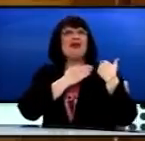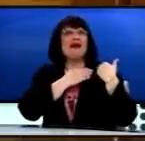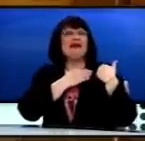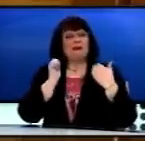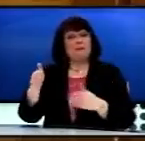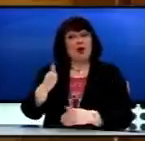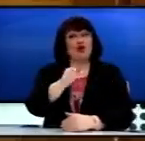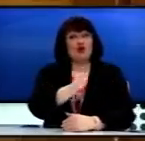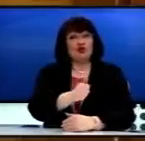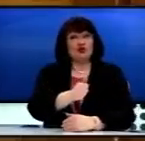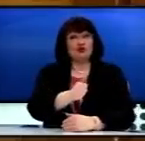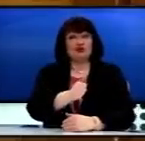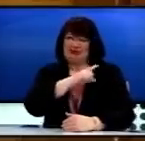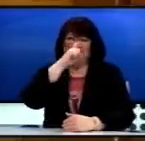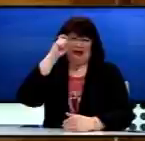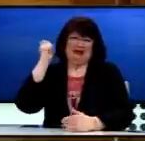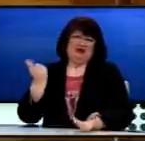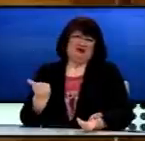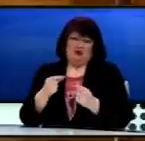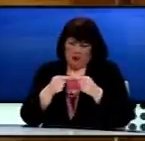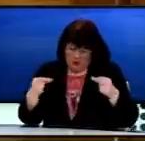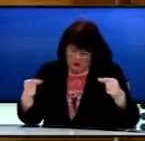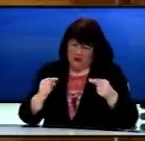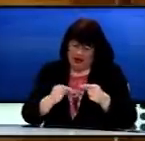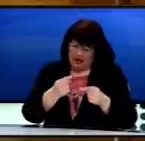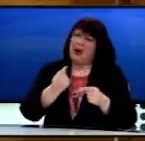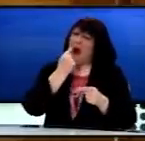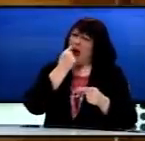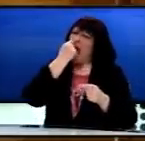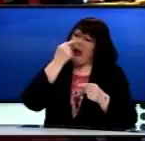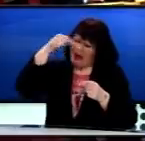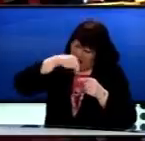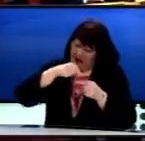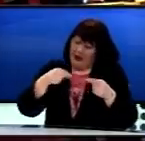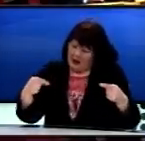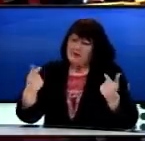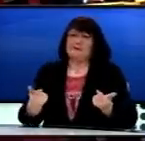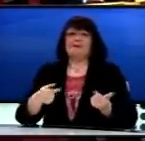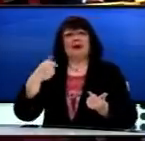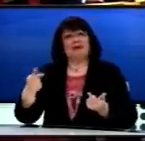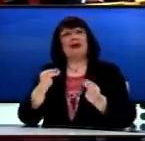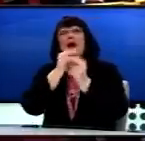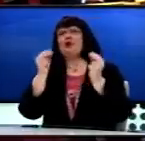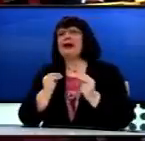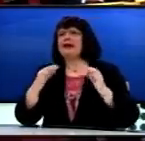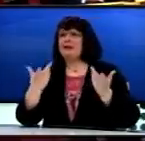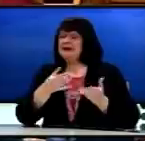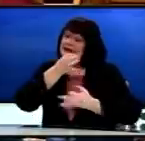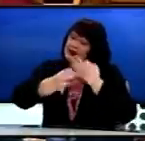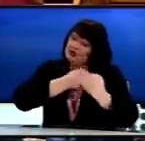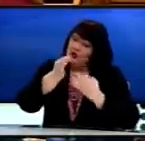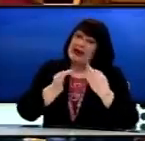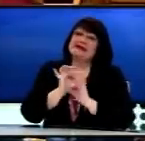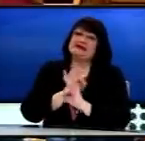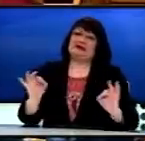του να κάνει το τεστ. Αυτό δεν είναι κάτι σύνθετο, δεν είναι κάτι δύσκολο. Και στη συνέχεια, βέβαια, να δηλώνει το αποτέλεσμα και πρέπει να είμαστε